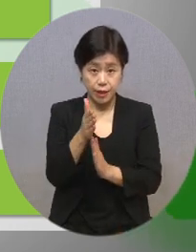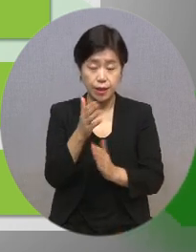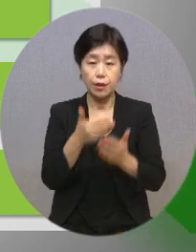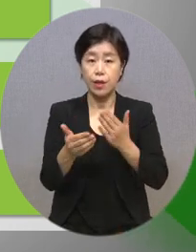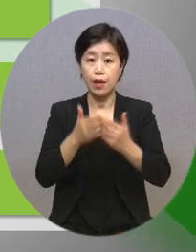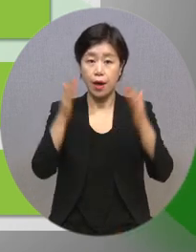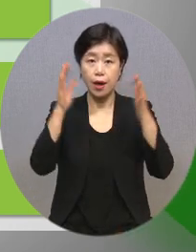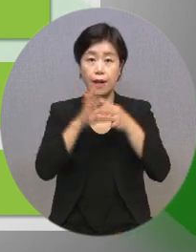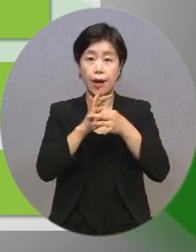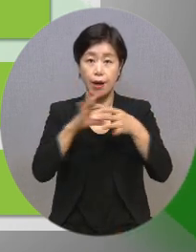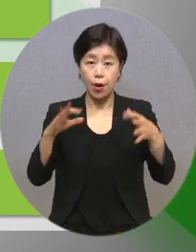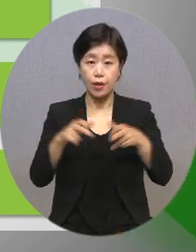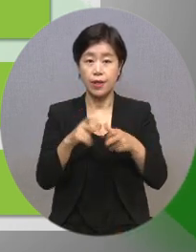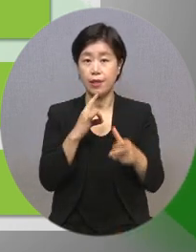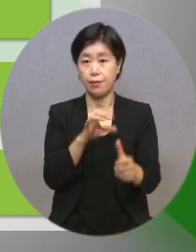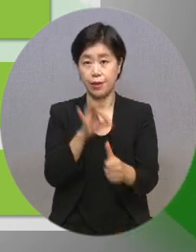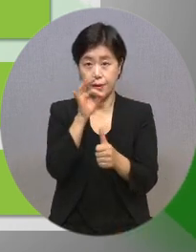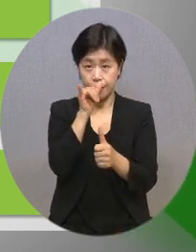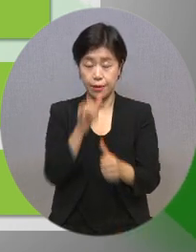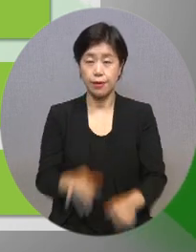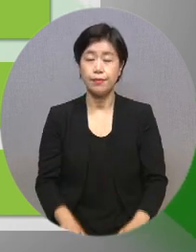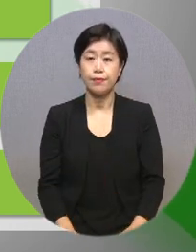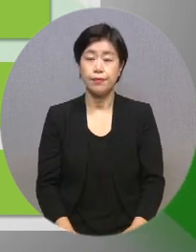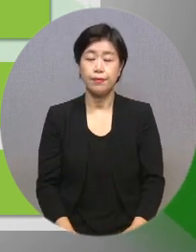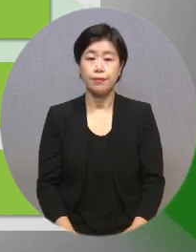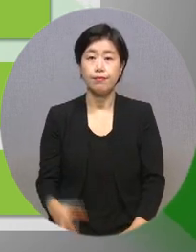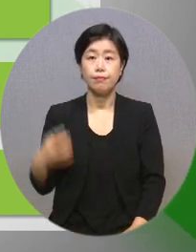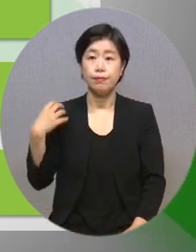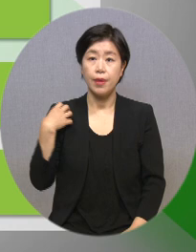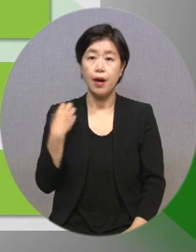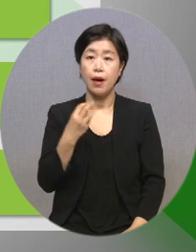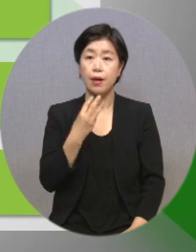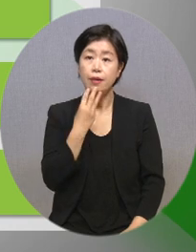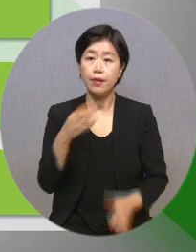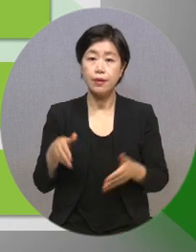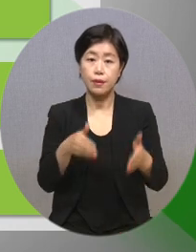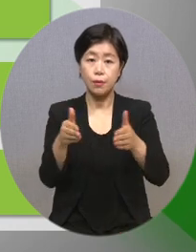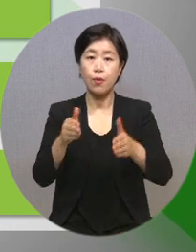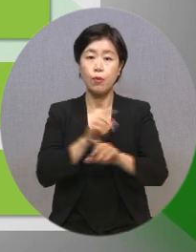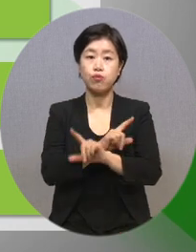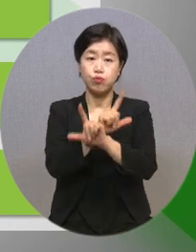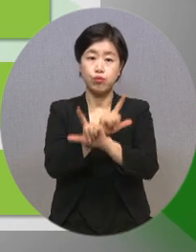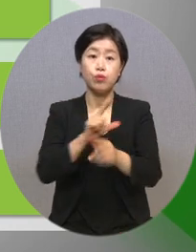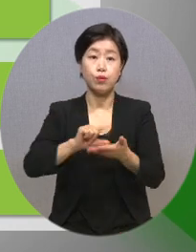장애인만 채용합니다. 담당 지사는 경기 북부지사입니다.